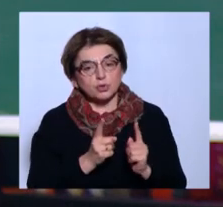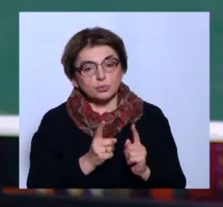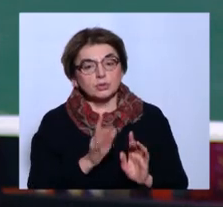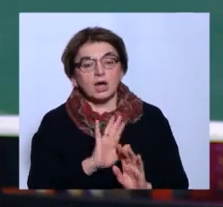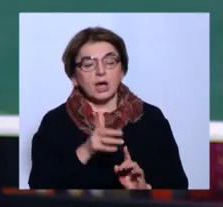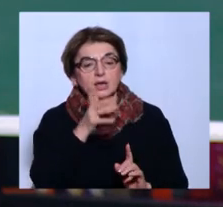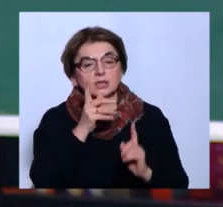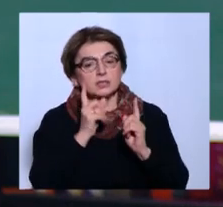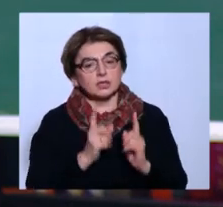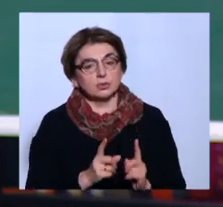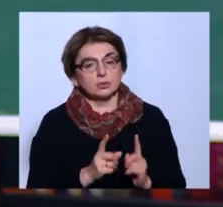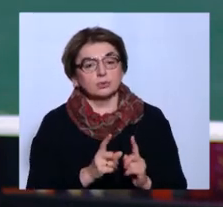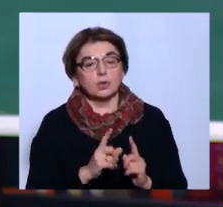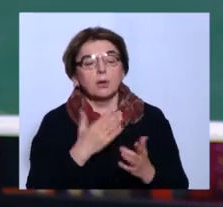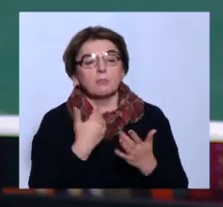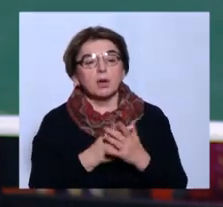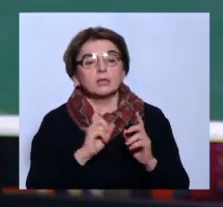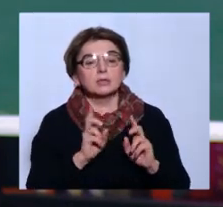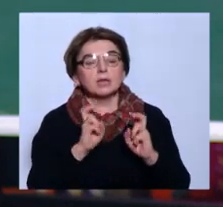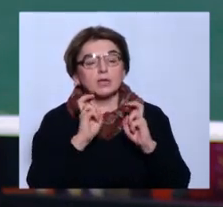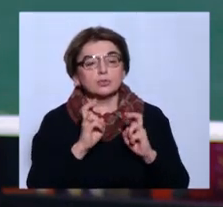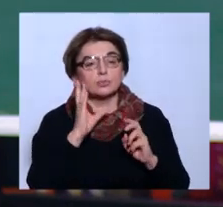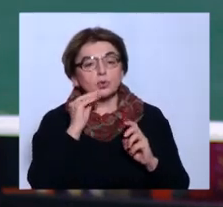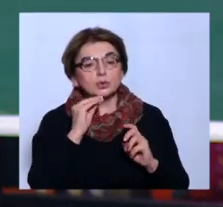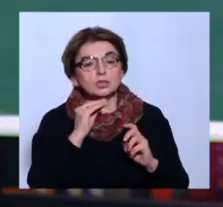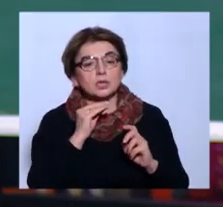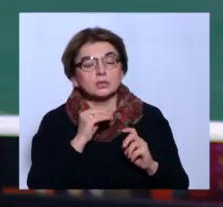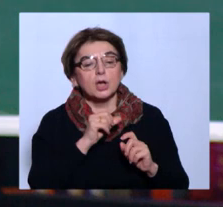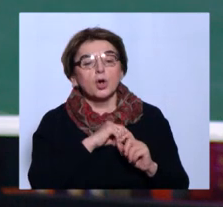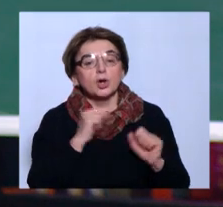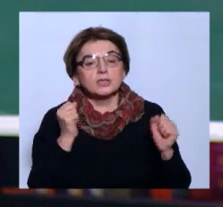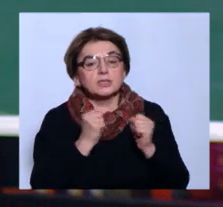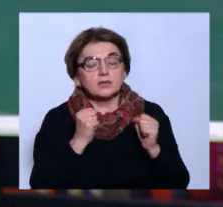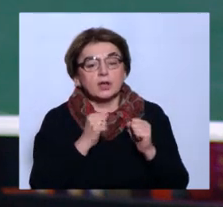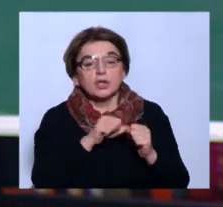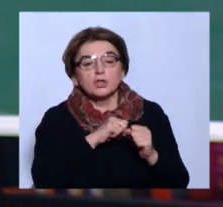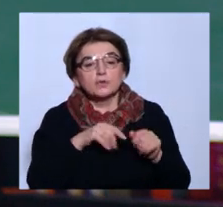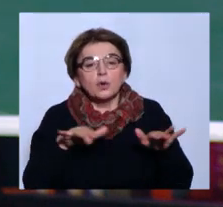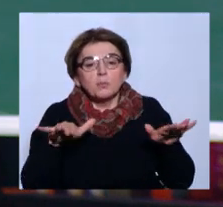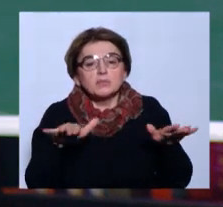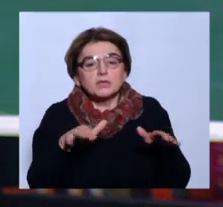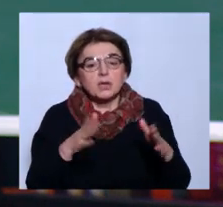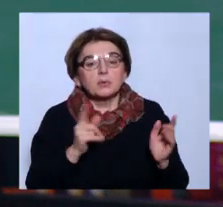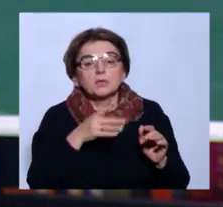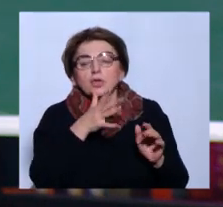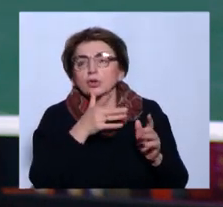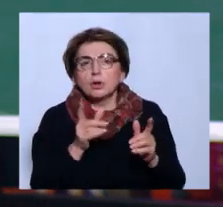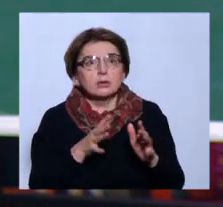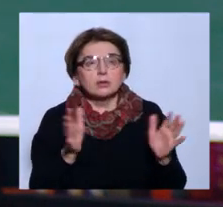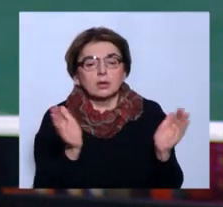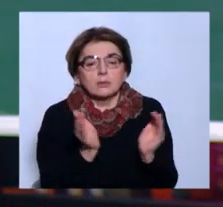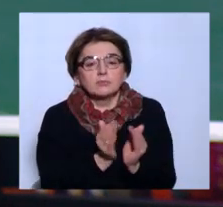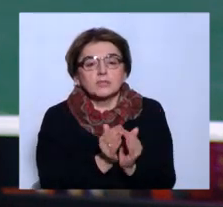რას გულისხმობთ სეზონურად? აი, მაგალითად, როდესაც დაუშვათ აცივდება, უკვე მწერების რაოდენობა კლებულობს, ხო? ეს რაღაც